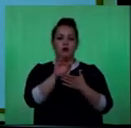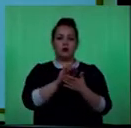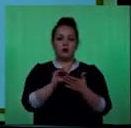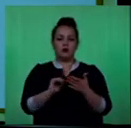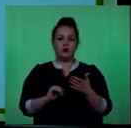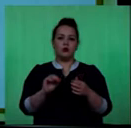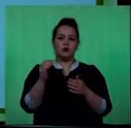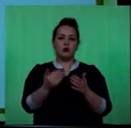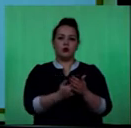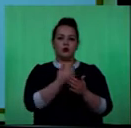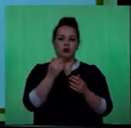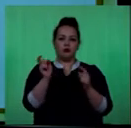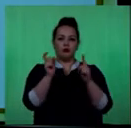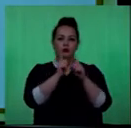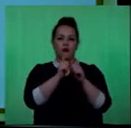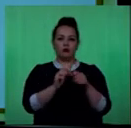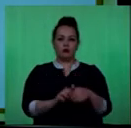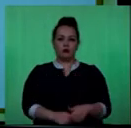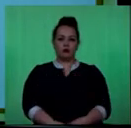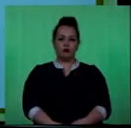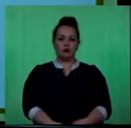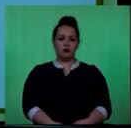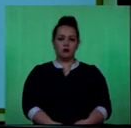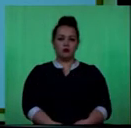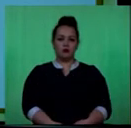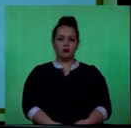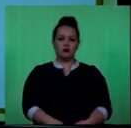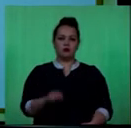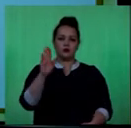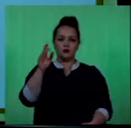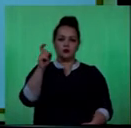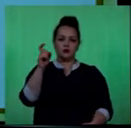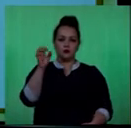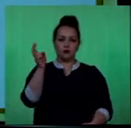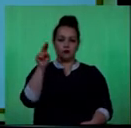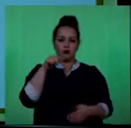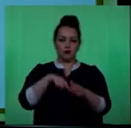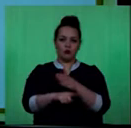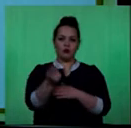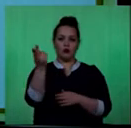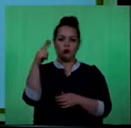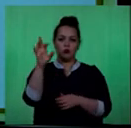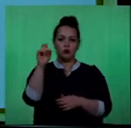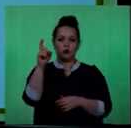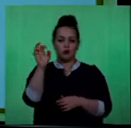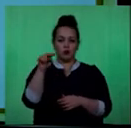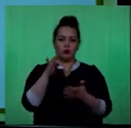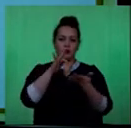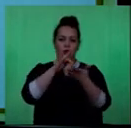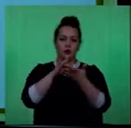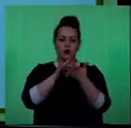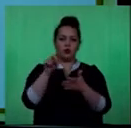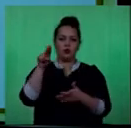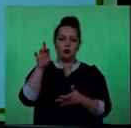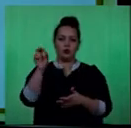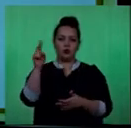новые слова вход доход поход подход